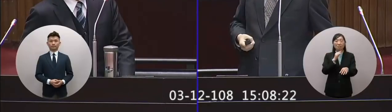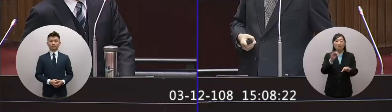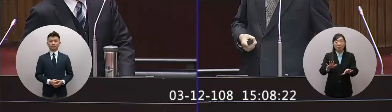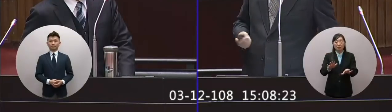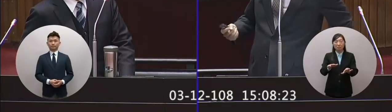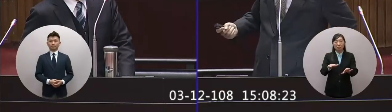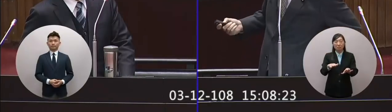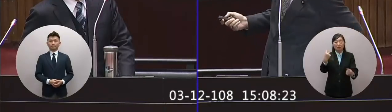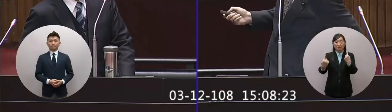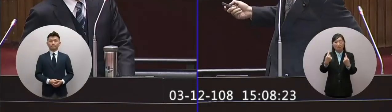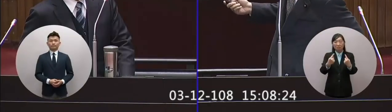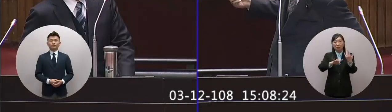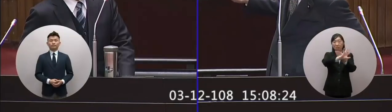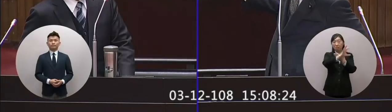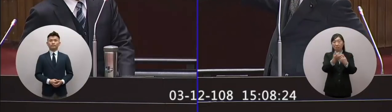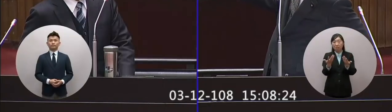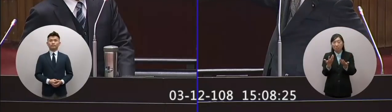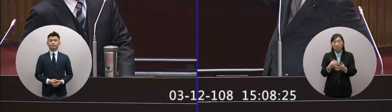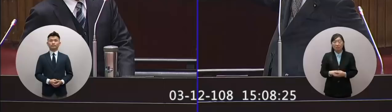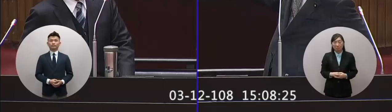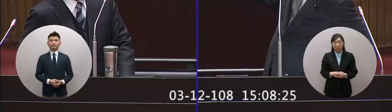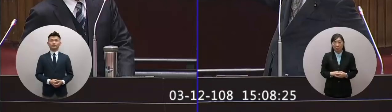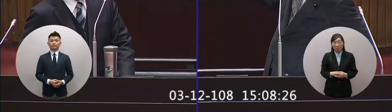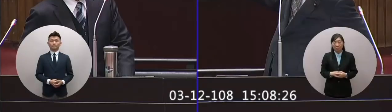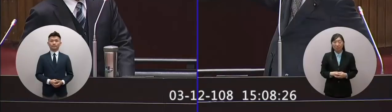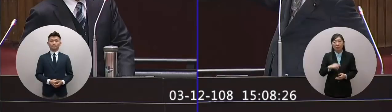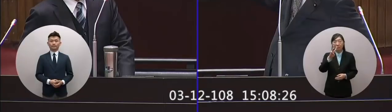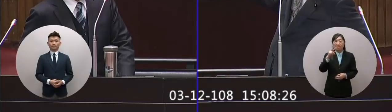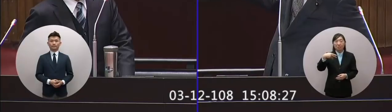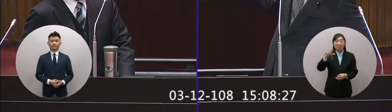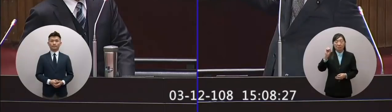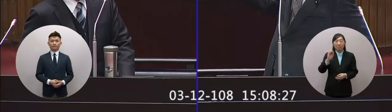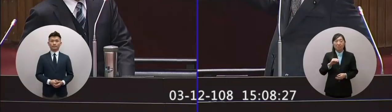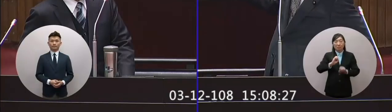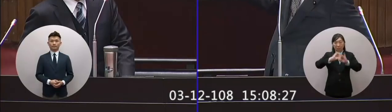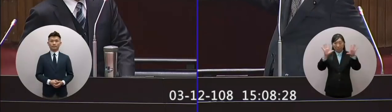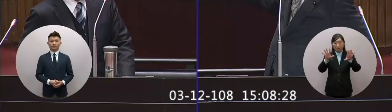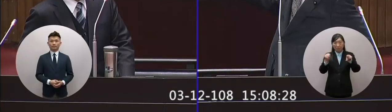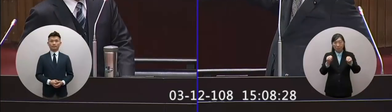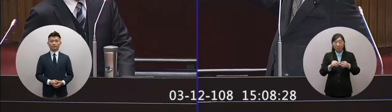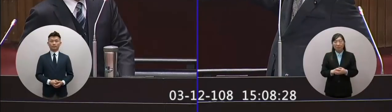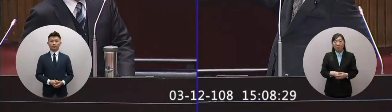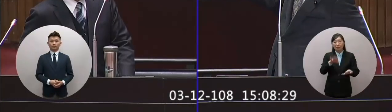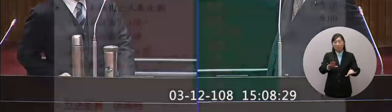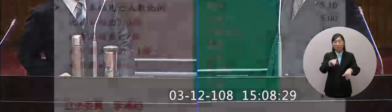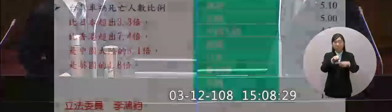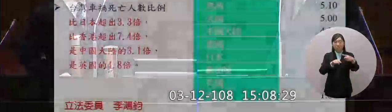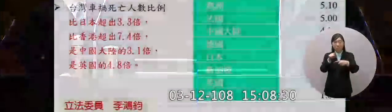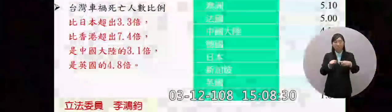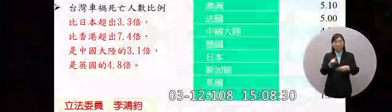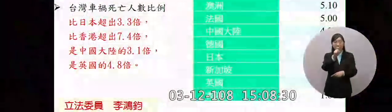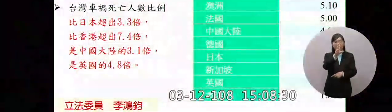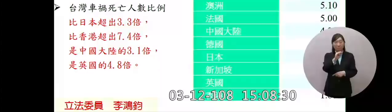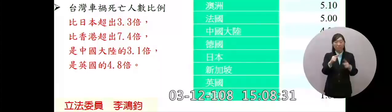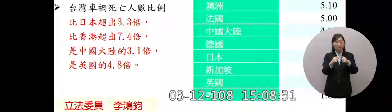国家，哦，我们来看别的国家。根据 WHO 哦公布的，现在平均每10万人